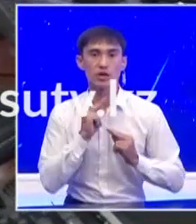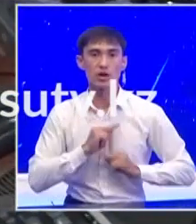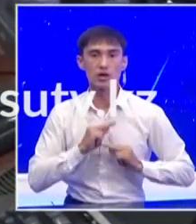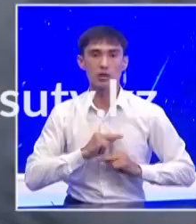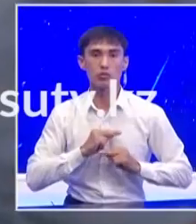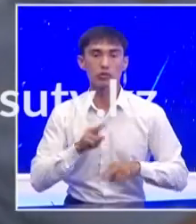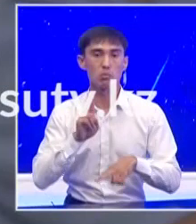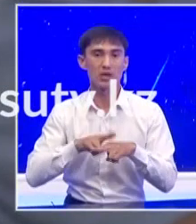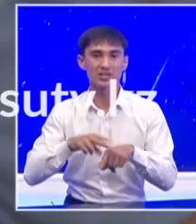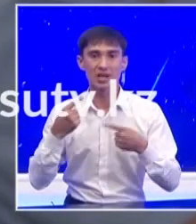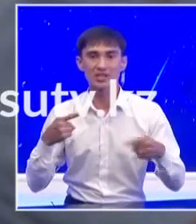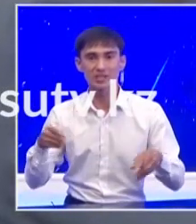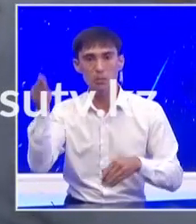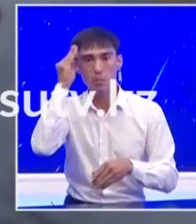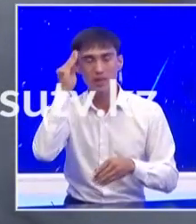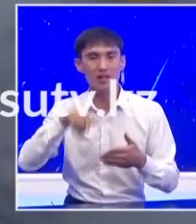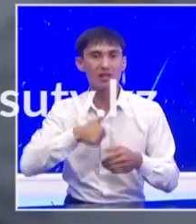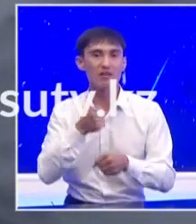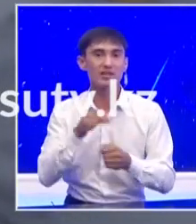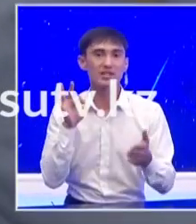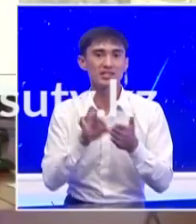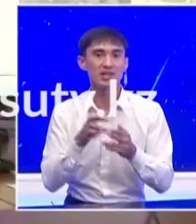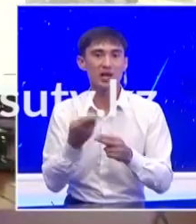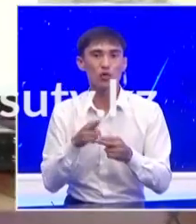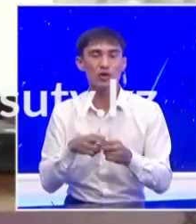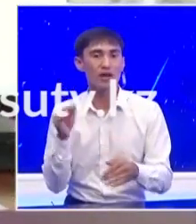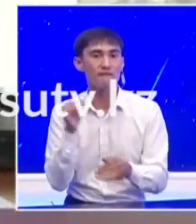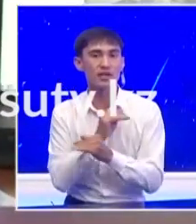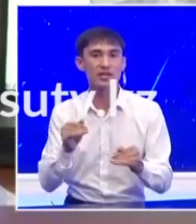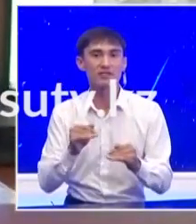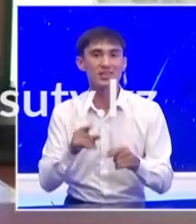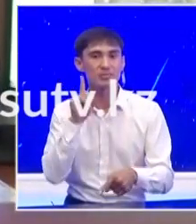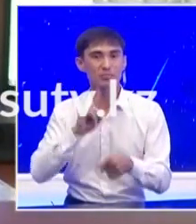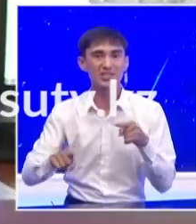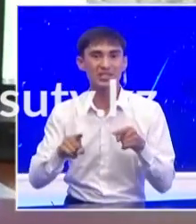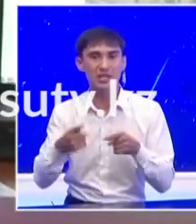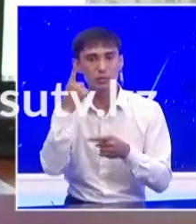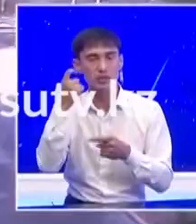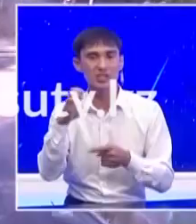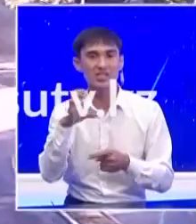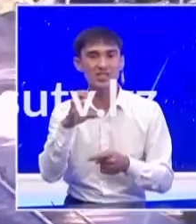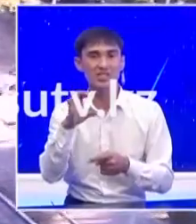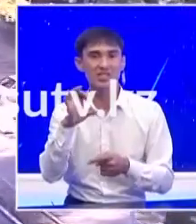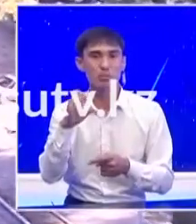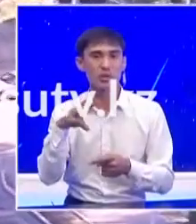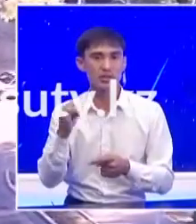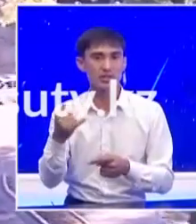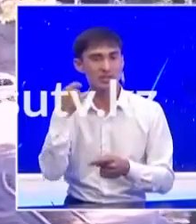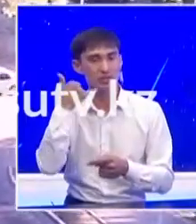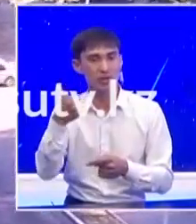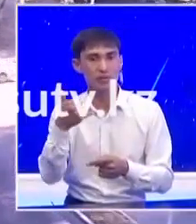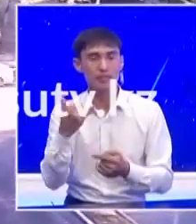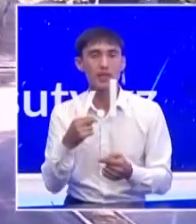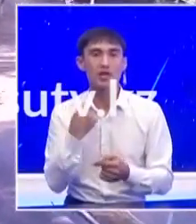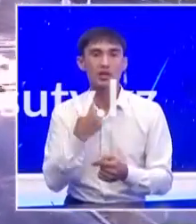порядка используют различные методы, главная цель которых – эффективное и незамедлительное реагирование на сообщения граждан. Буквально на днях на самых